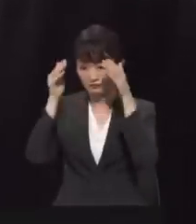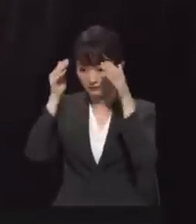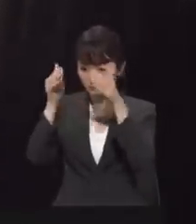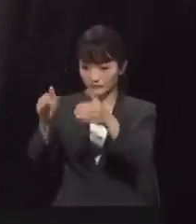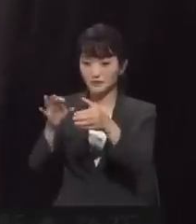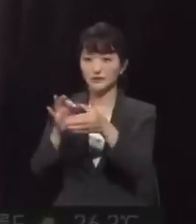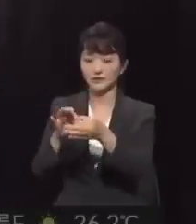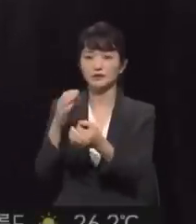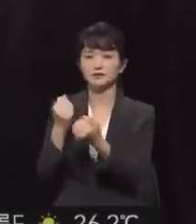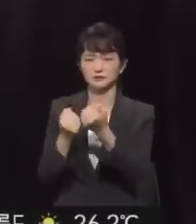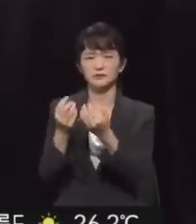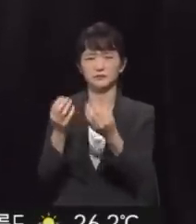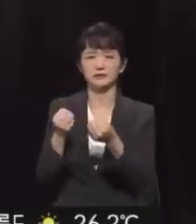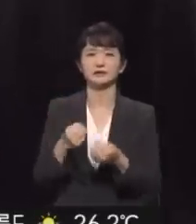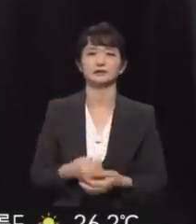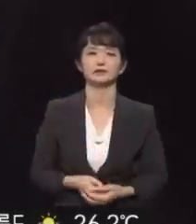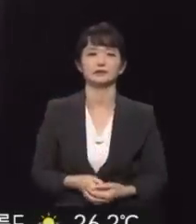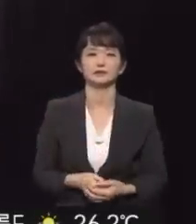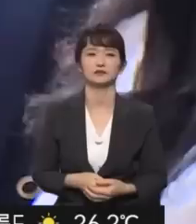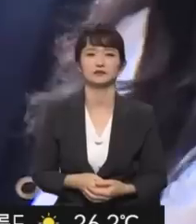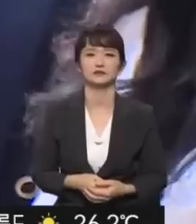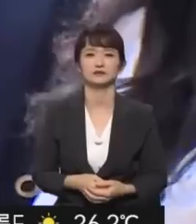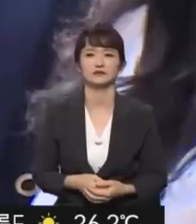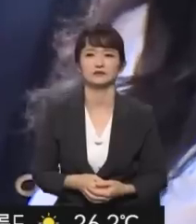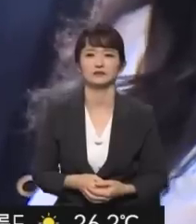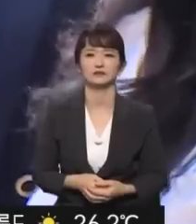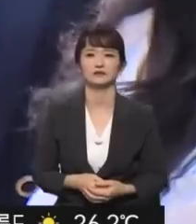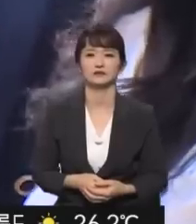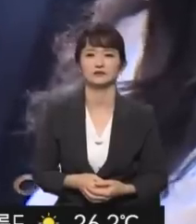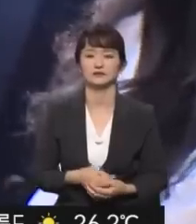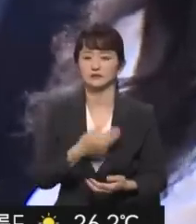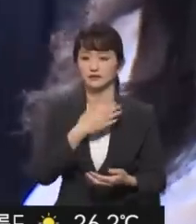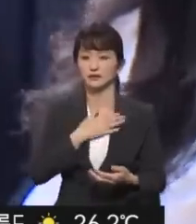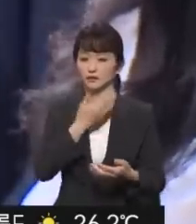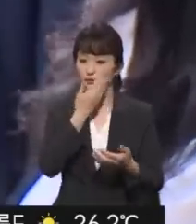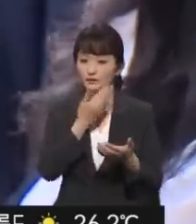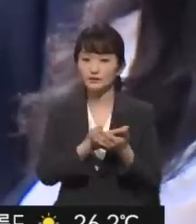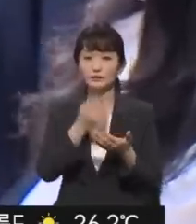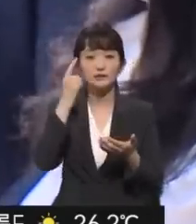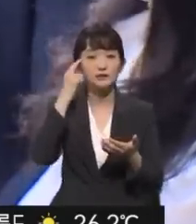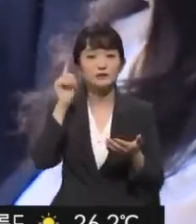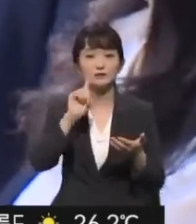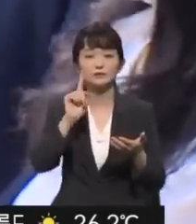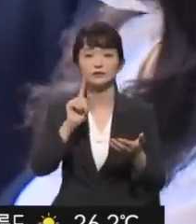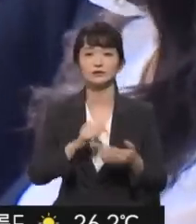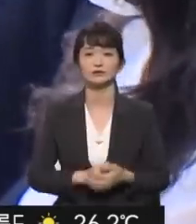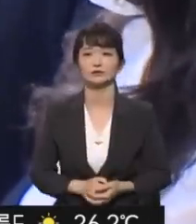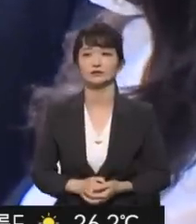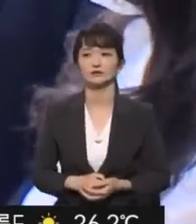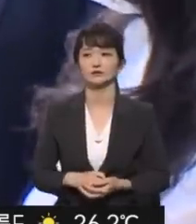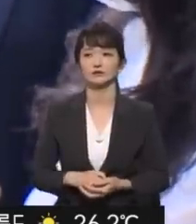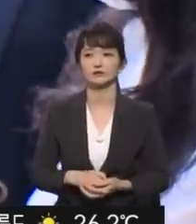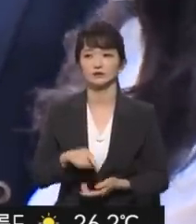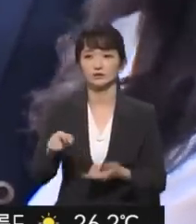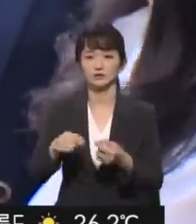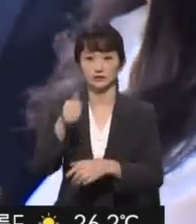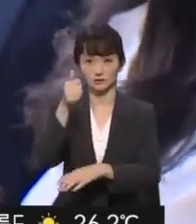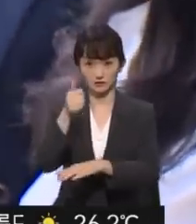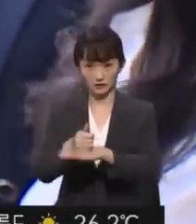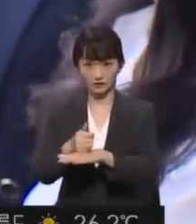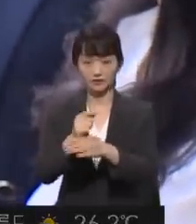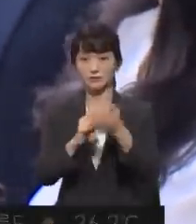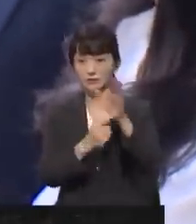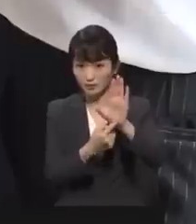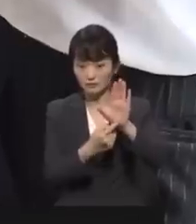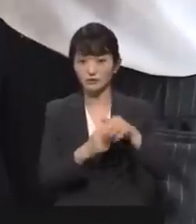많아요 이해가 이제 이렇게 주 중요하게 보는 것은 1억 이런 결과가 나오면 나올수록 이런